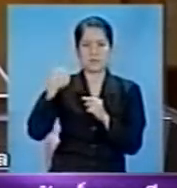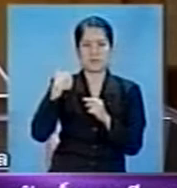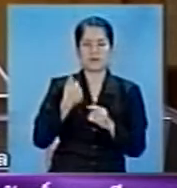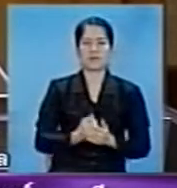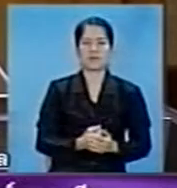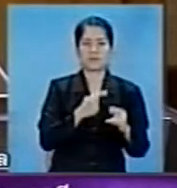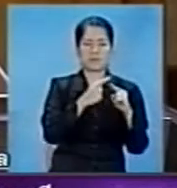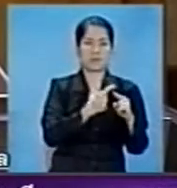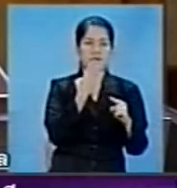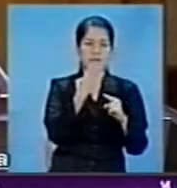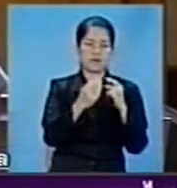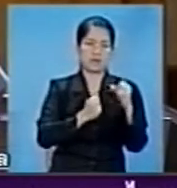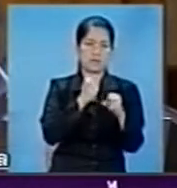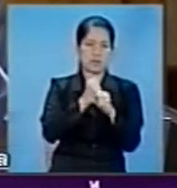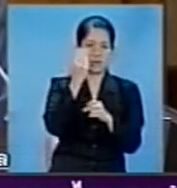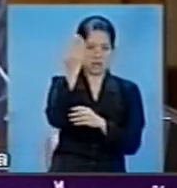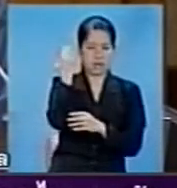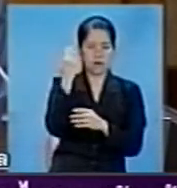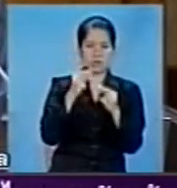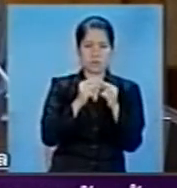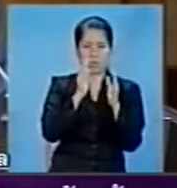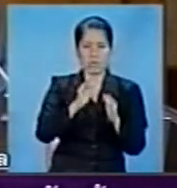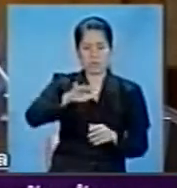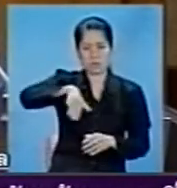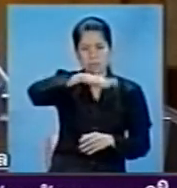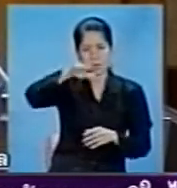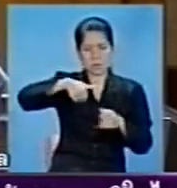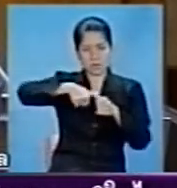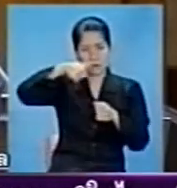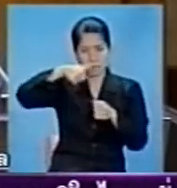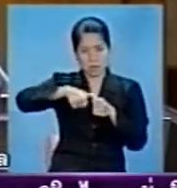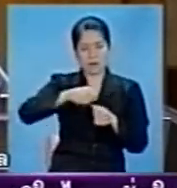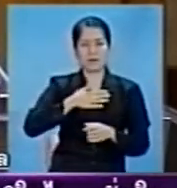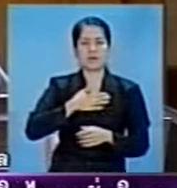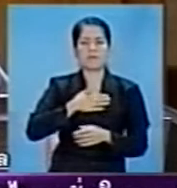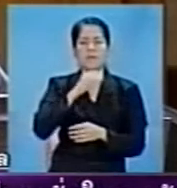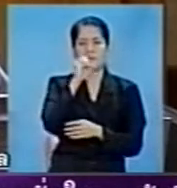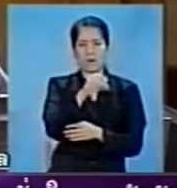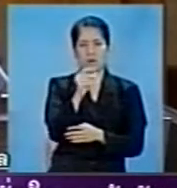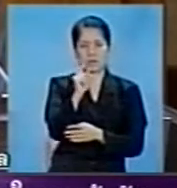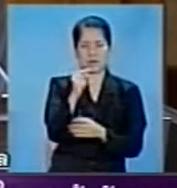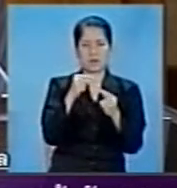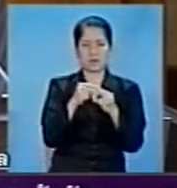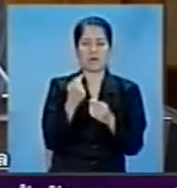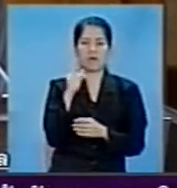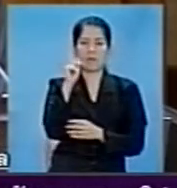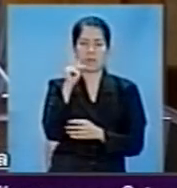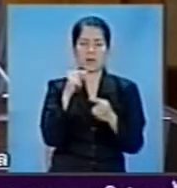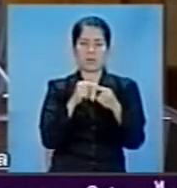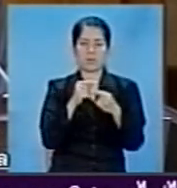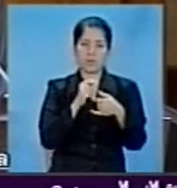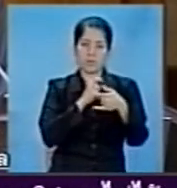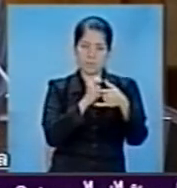เมษายนปีที่แล้วหลายคนก็คงจำได้ว่าวันที่ผมไปประกาศเพื่อแถลงข่าวในเรื่อง